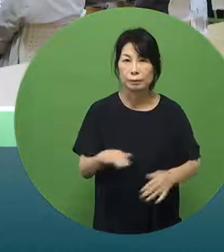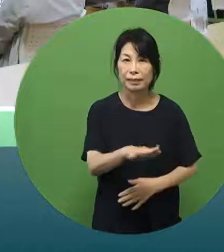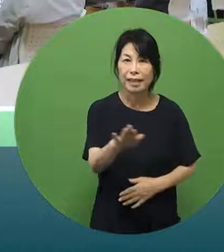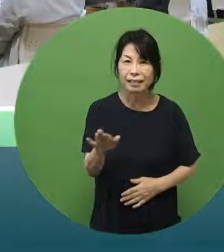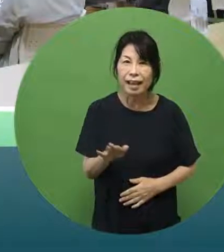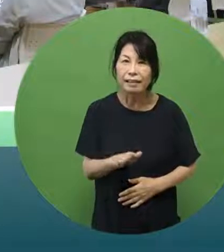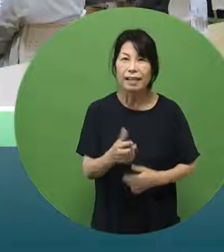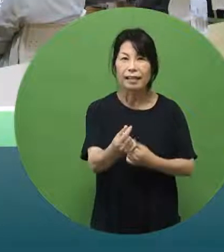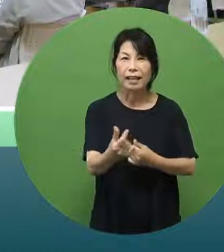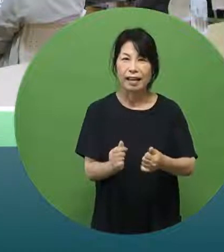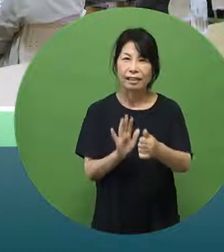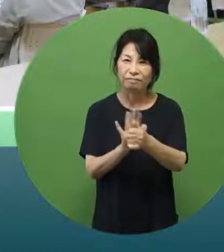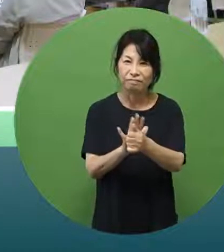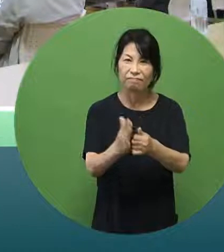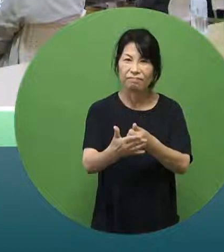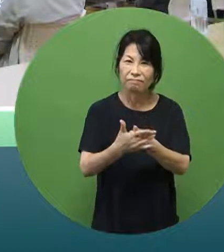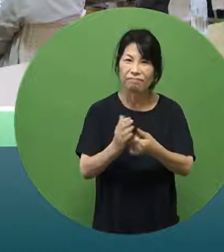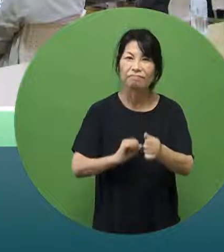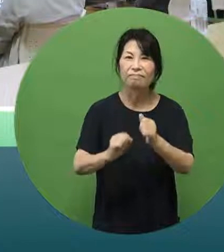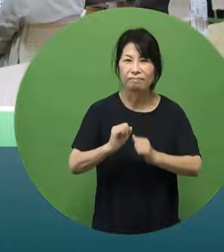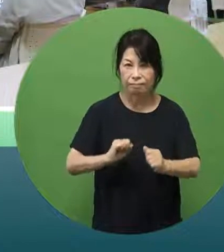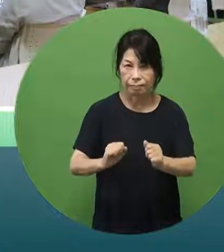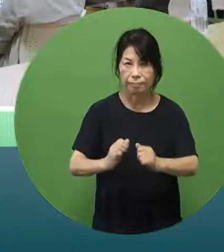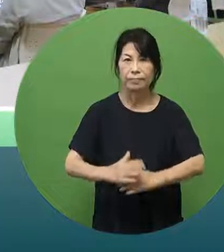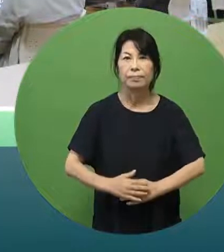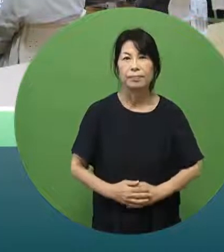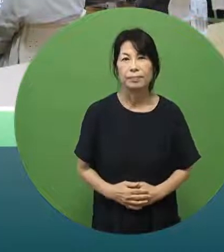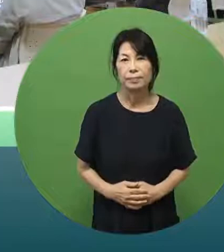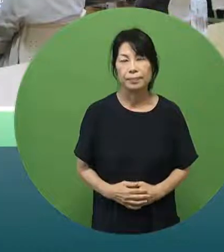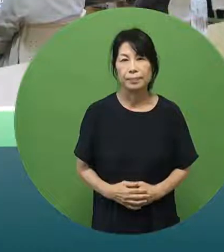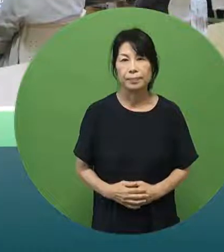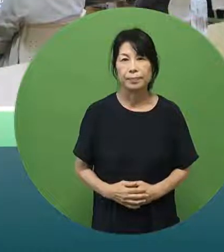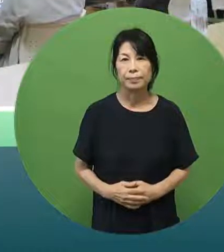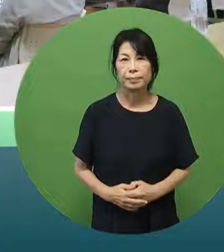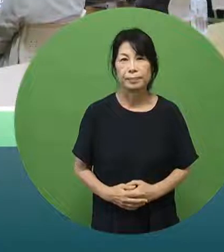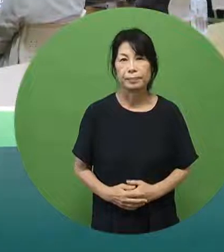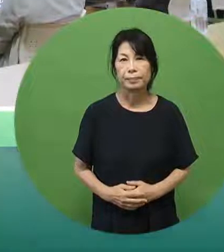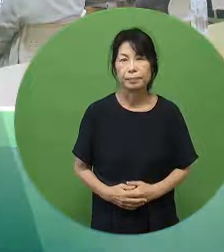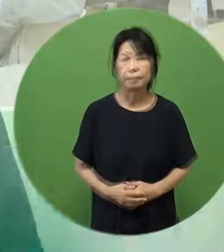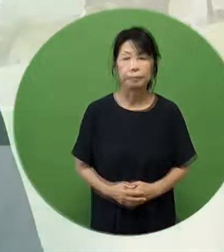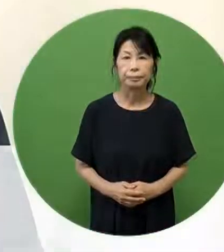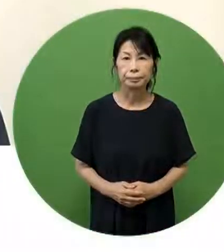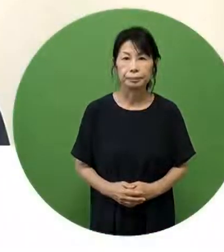方々が一丸となって対策を行っています。